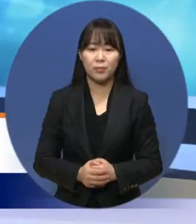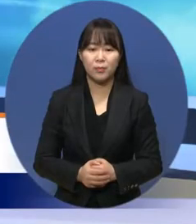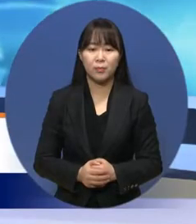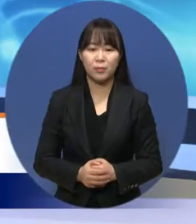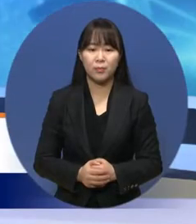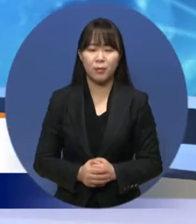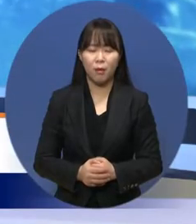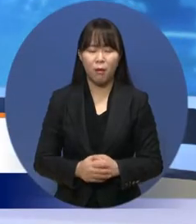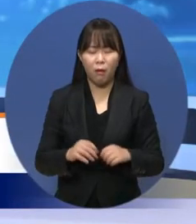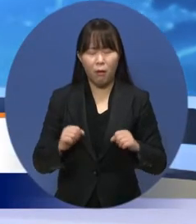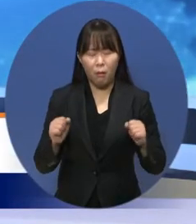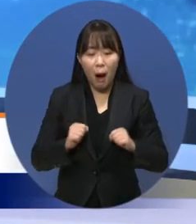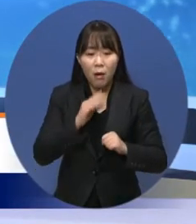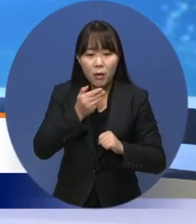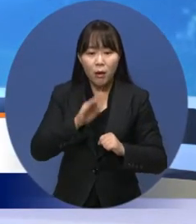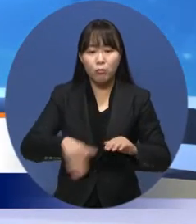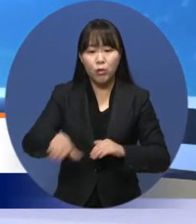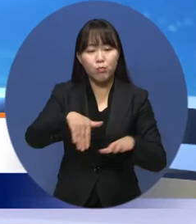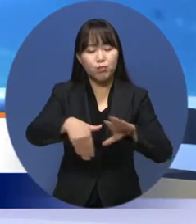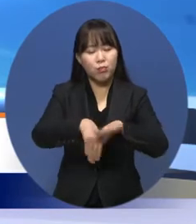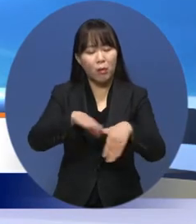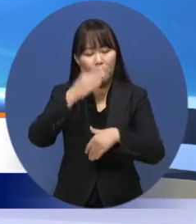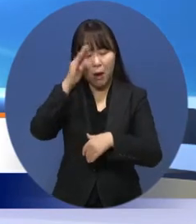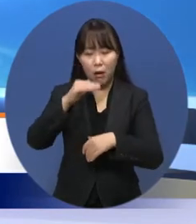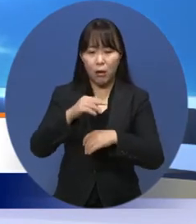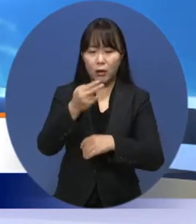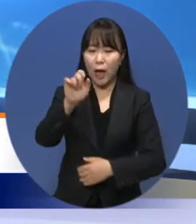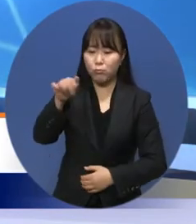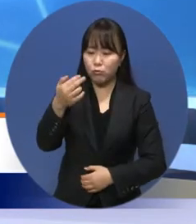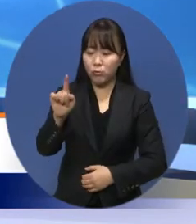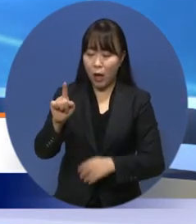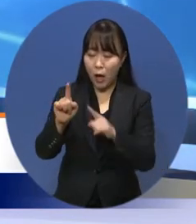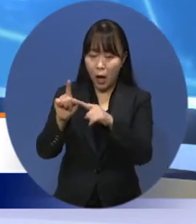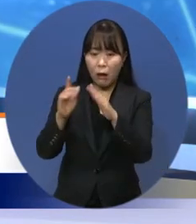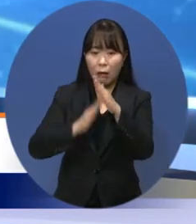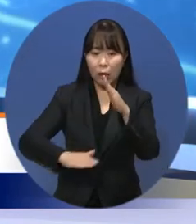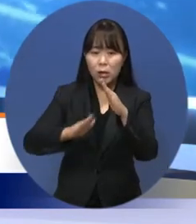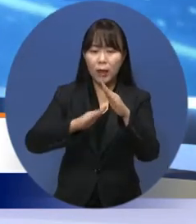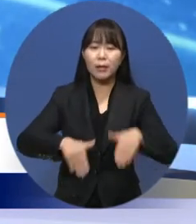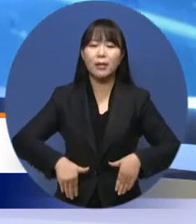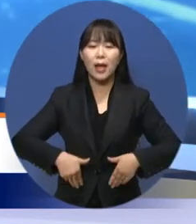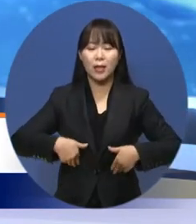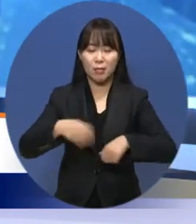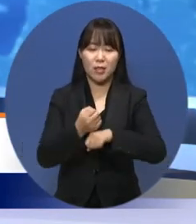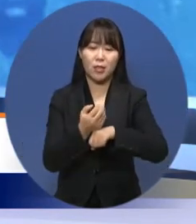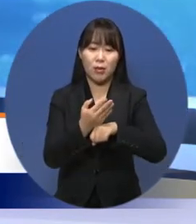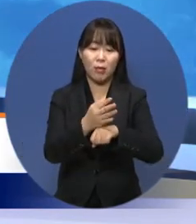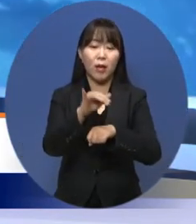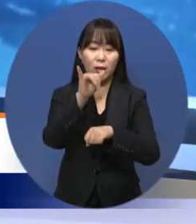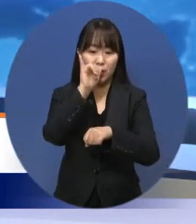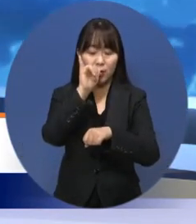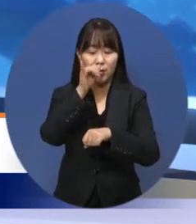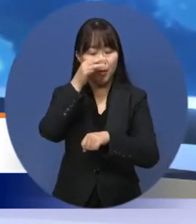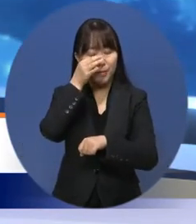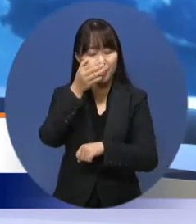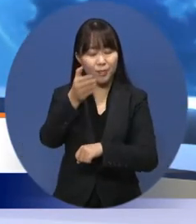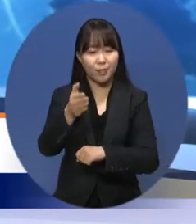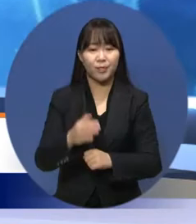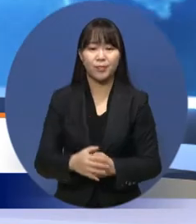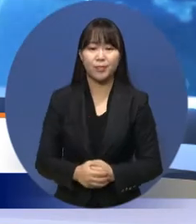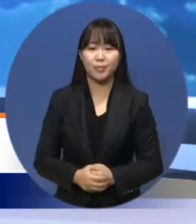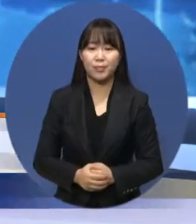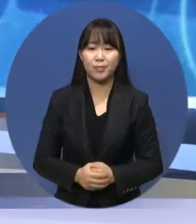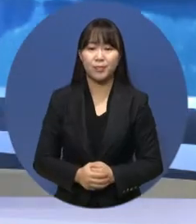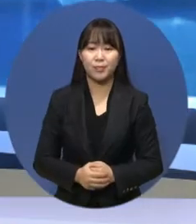추운 겨울이지만 우리 문화가 나 썬 다문화 가정의 따뜻함을 전하는 손길이 있어 김민재 기자가 만나봤습니다